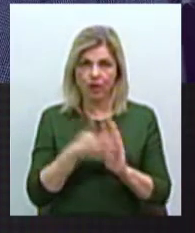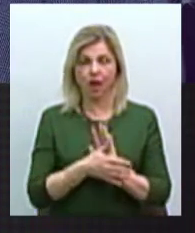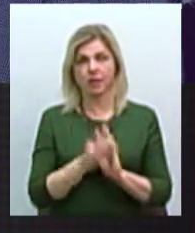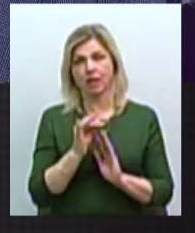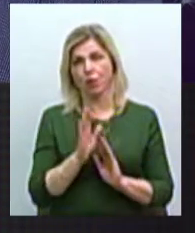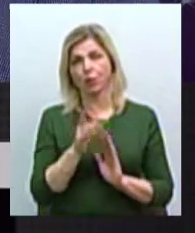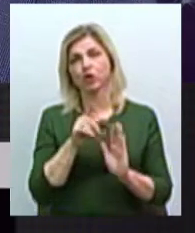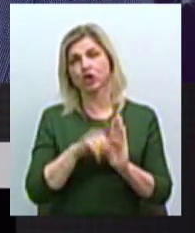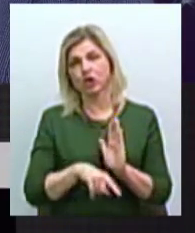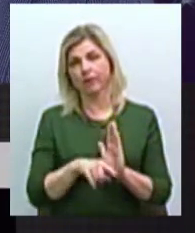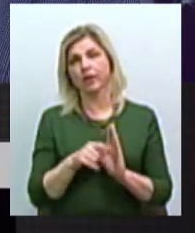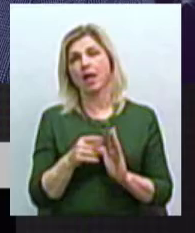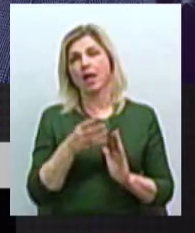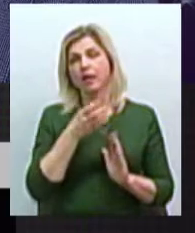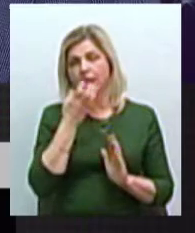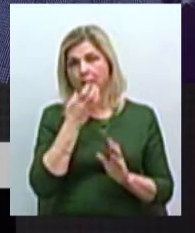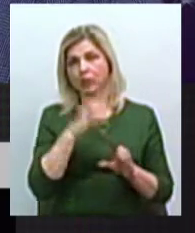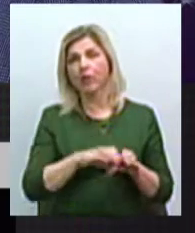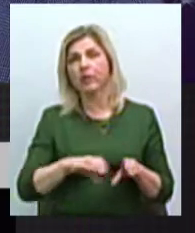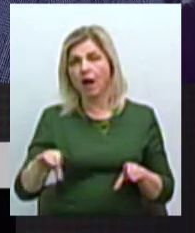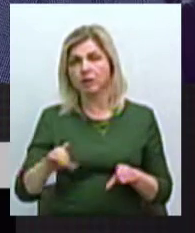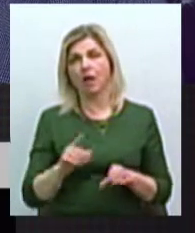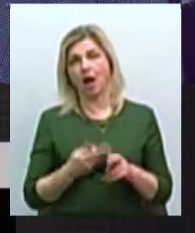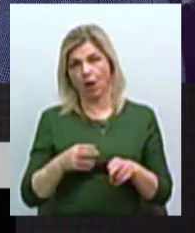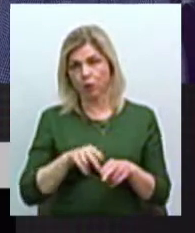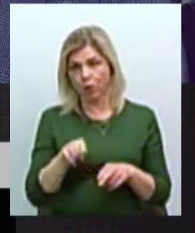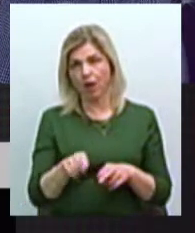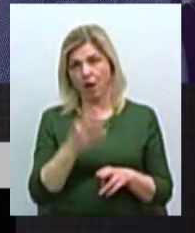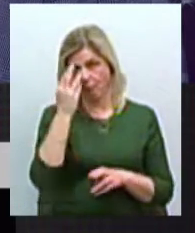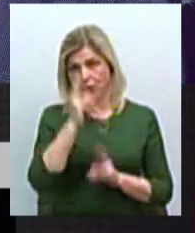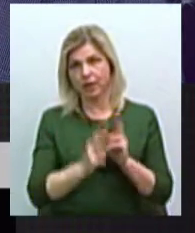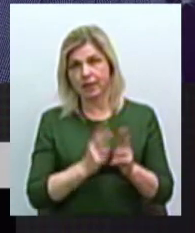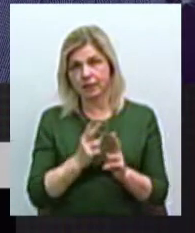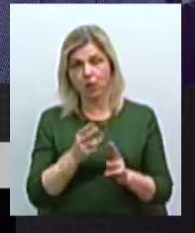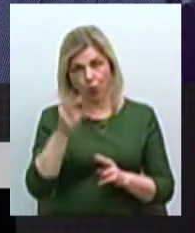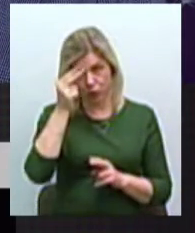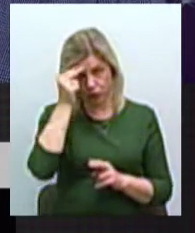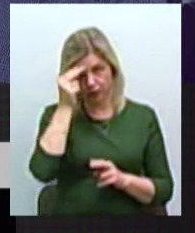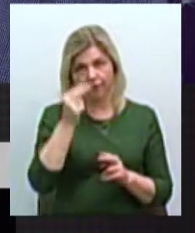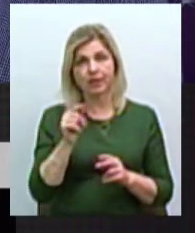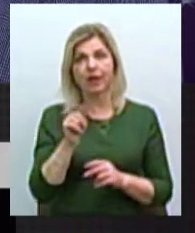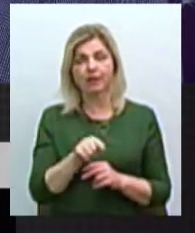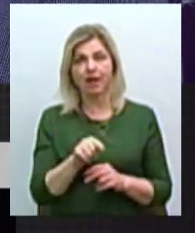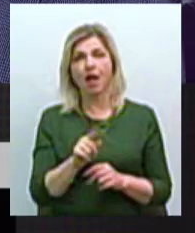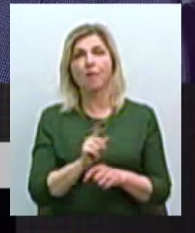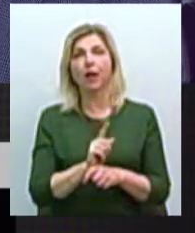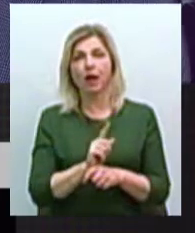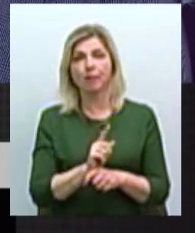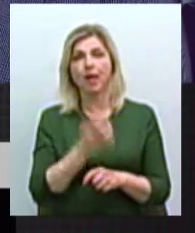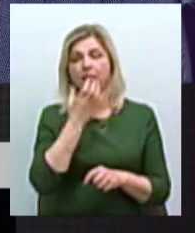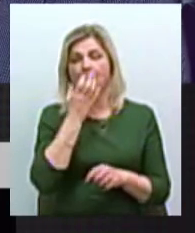будет дешевле стоить сама теплотрасса, которая модернизируется. То есть учитывается вот те параметры